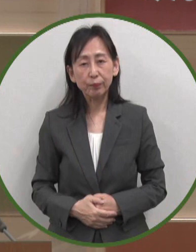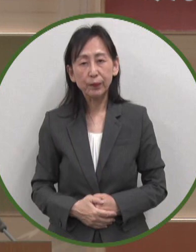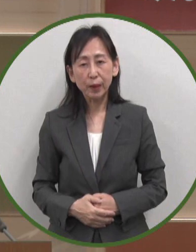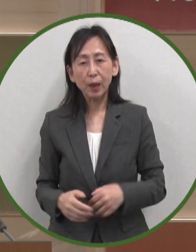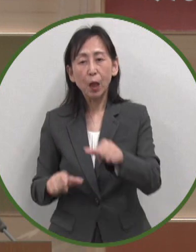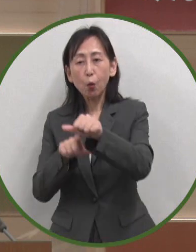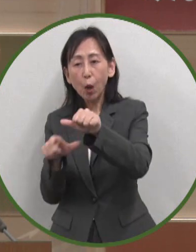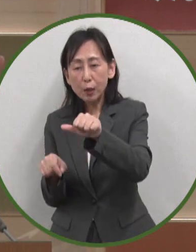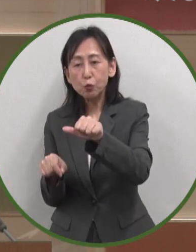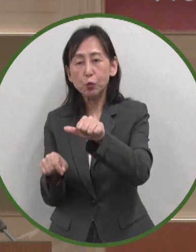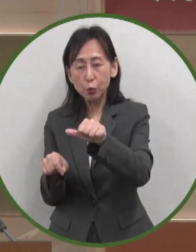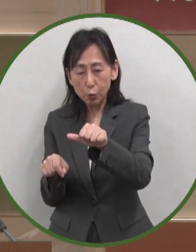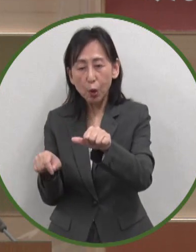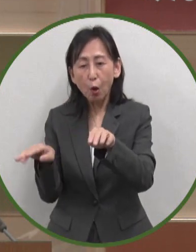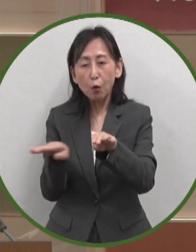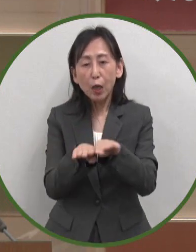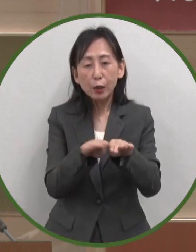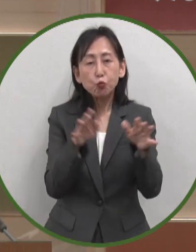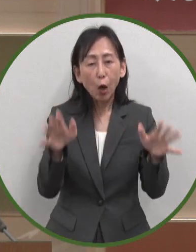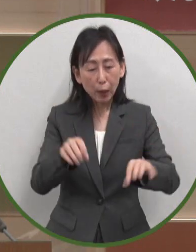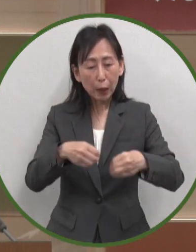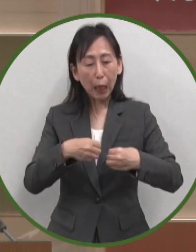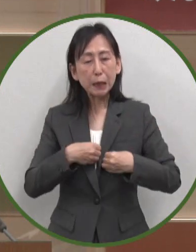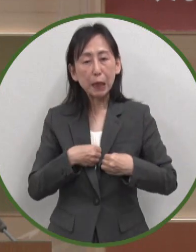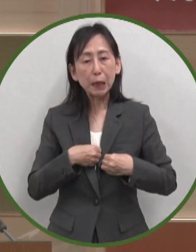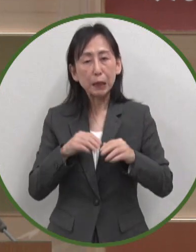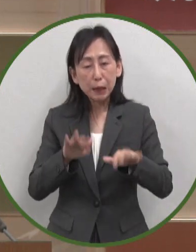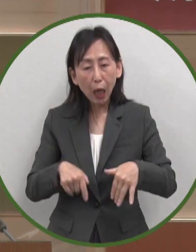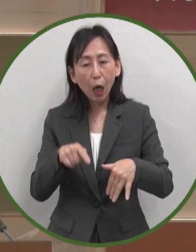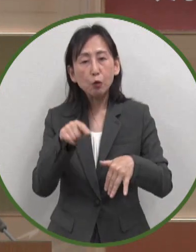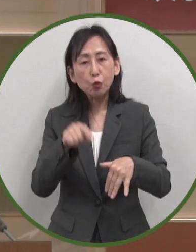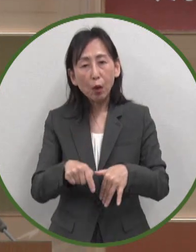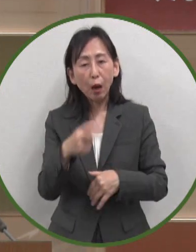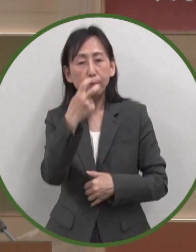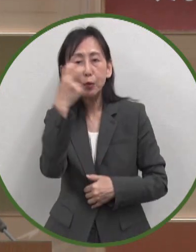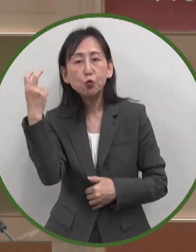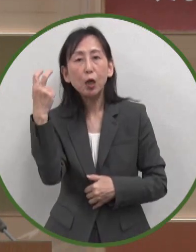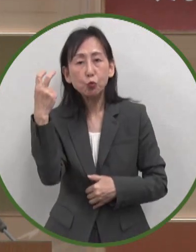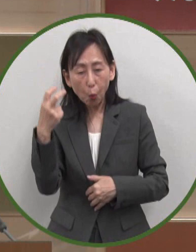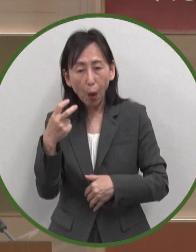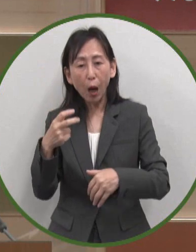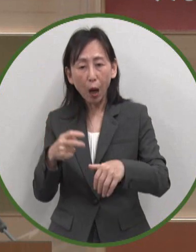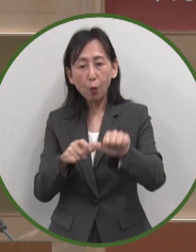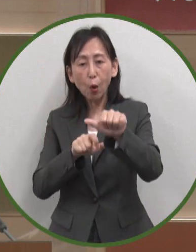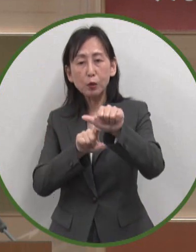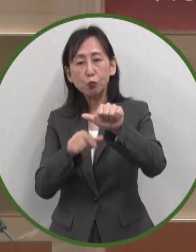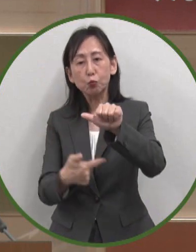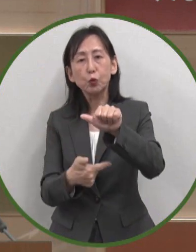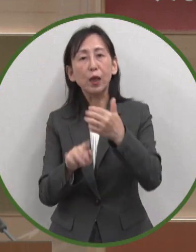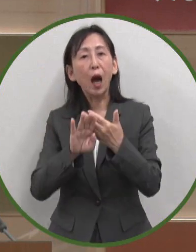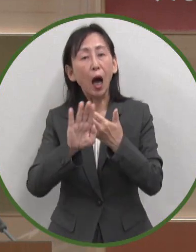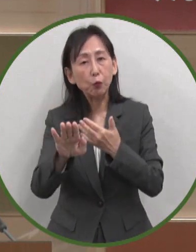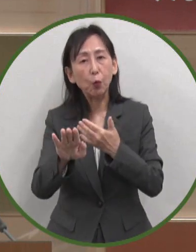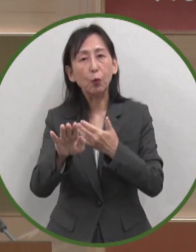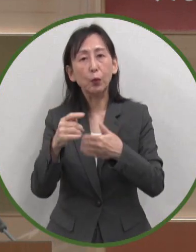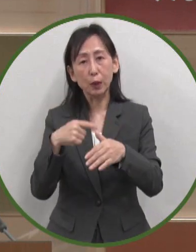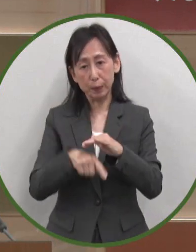結果はですね、連休明けに、まあ、出てくるわけですけれども、そこで非常な急拡大につながらないためには